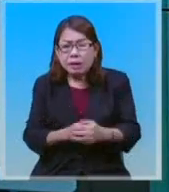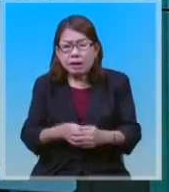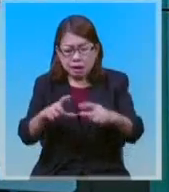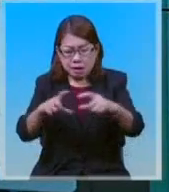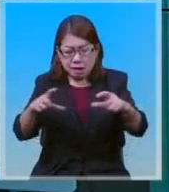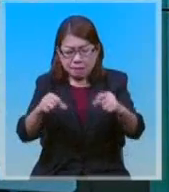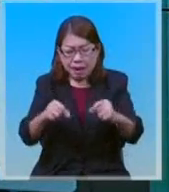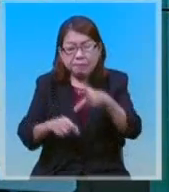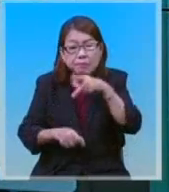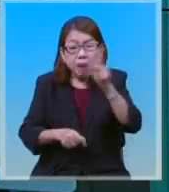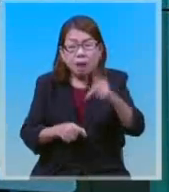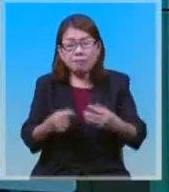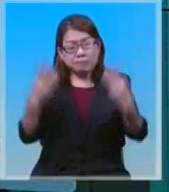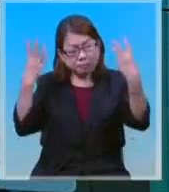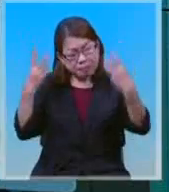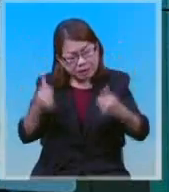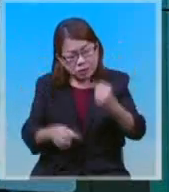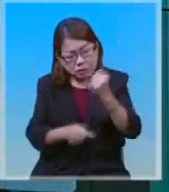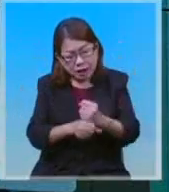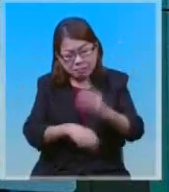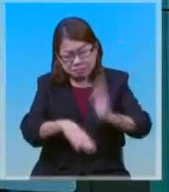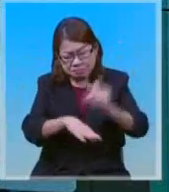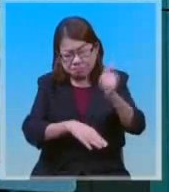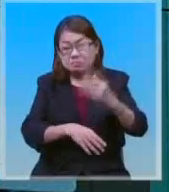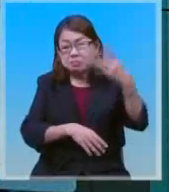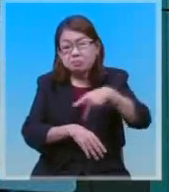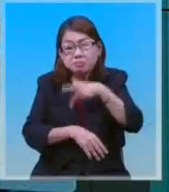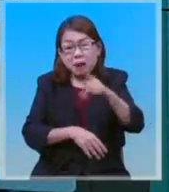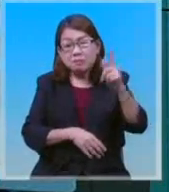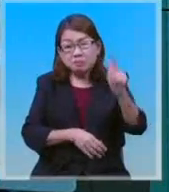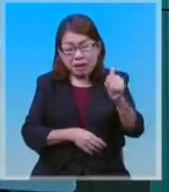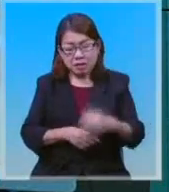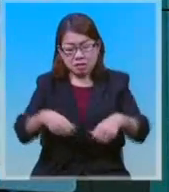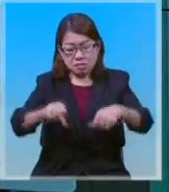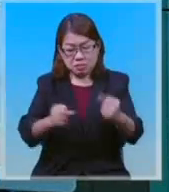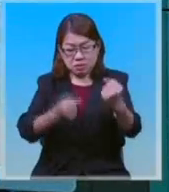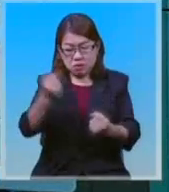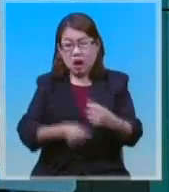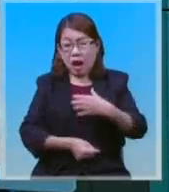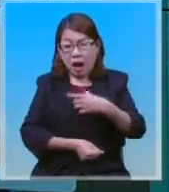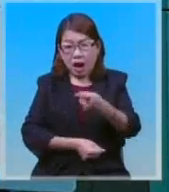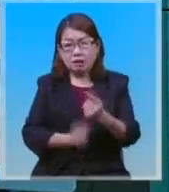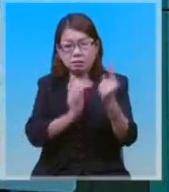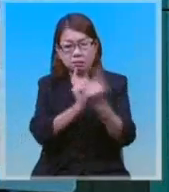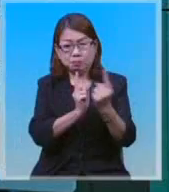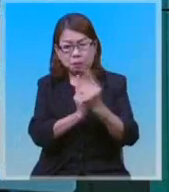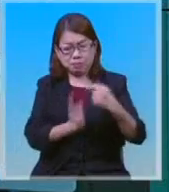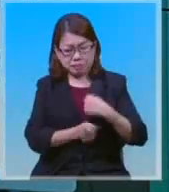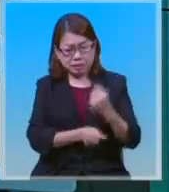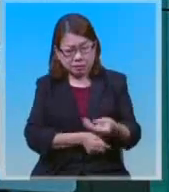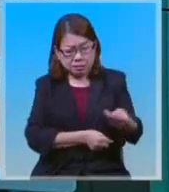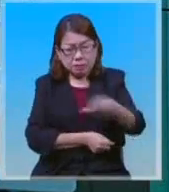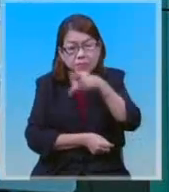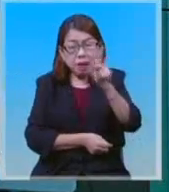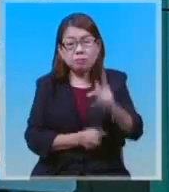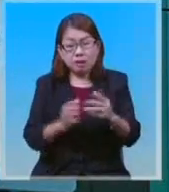ลยไม่ว่าจะเป็นบัตรประชาชนนะครับใบขับขี่หรือว่าบัตรอื่นๆที่ใครต้องการเนี่ยก็มาติดต่อในโจ้นี ่บัตรนักศึกษา